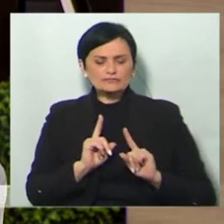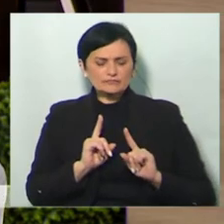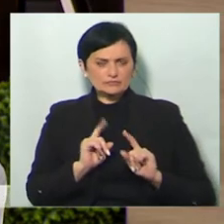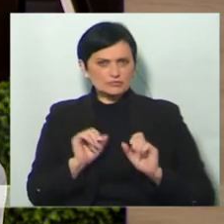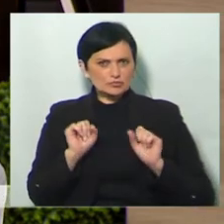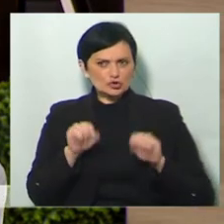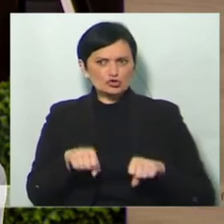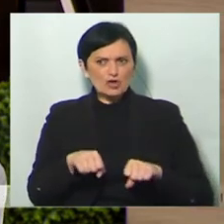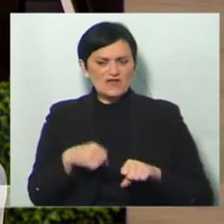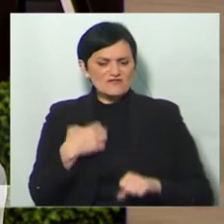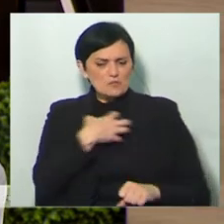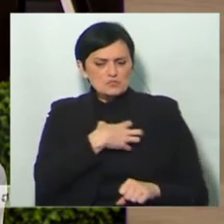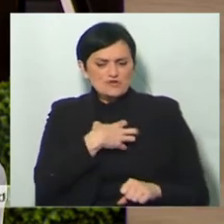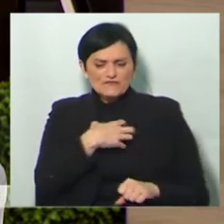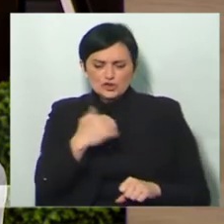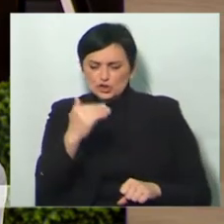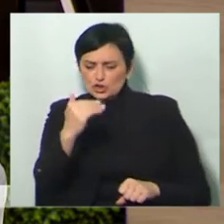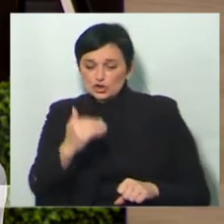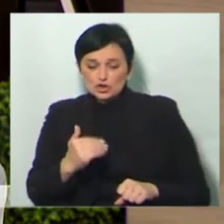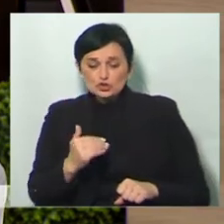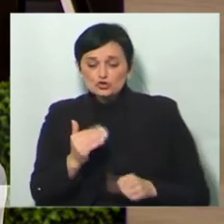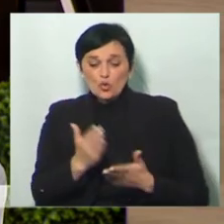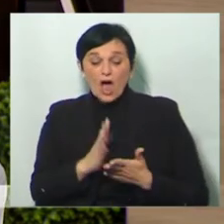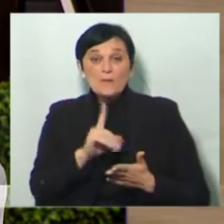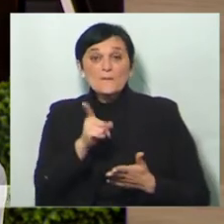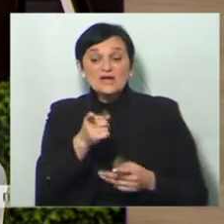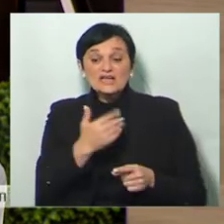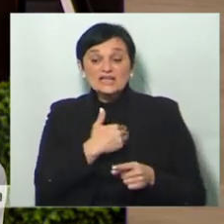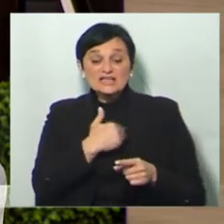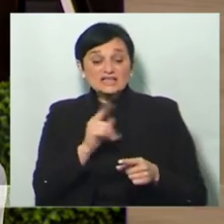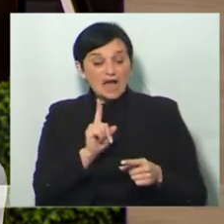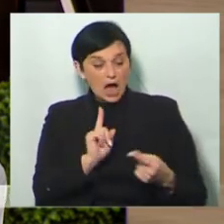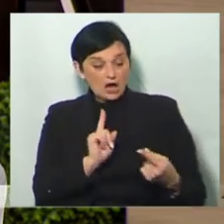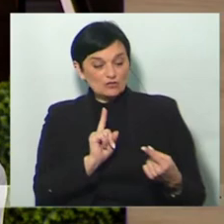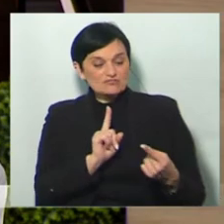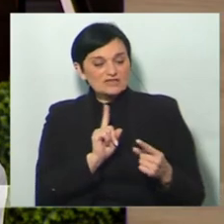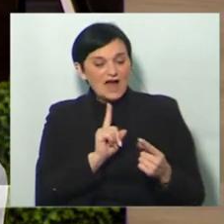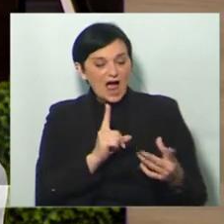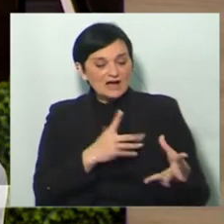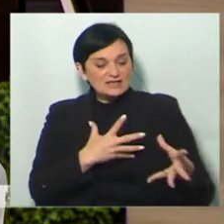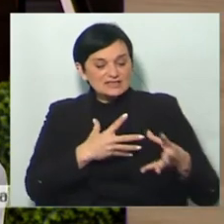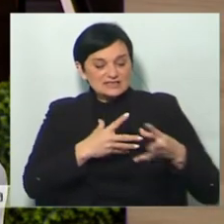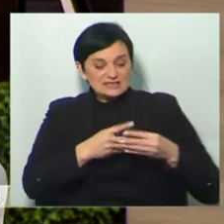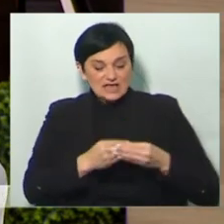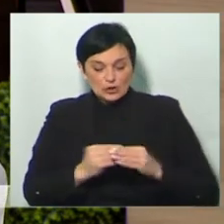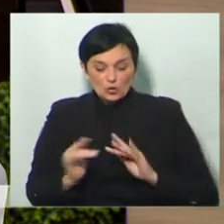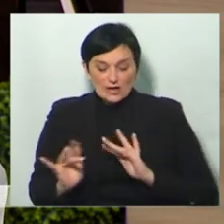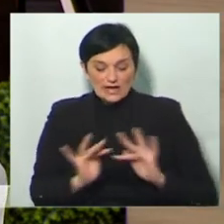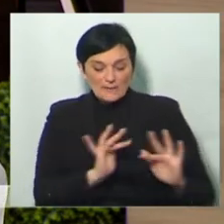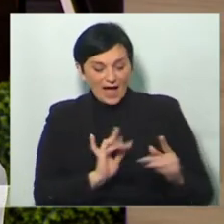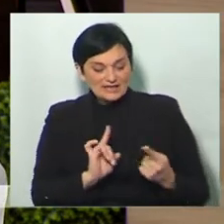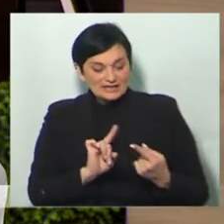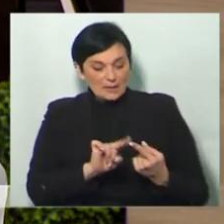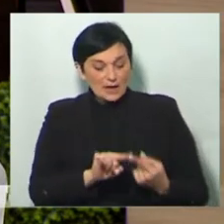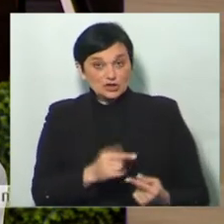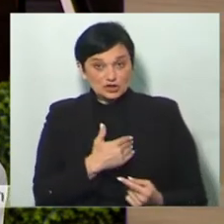შეიძლება მნიშვნელოვანი, არამედ შენ გინდა რომ შემოვიდე შენთან რაღაც საერთქმედებაში.